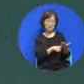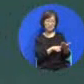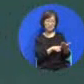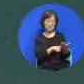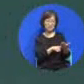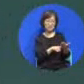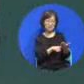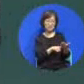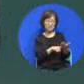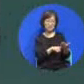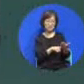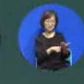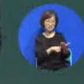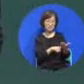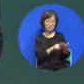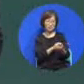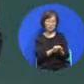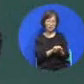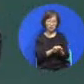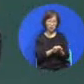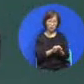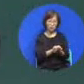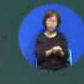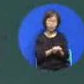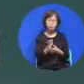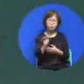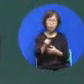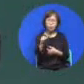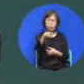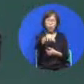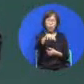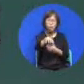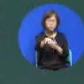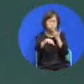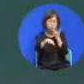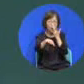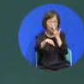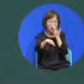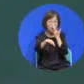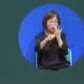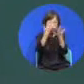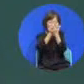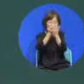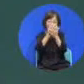모르고 하나님이 지시한 대로 갔다. When Abraham didn't even know where